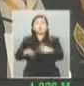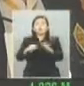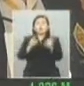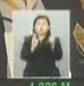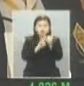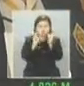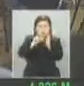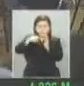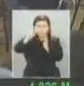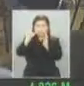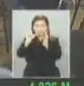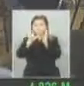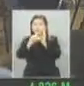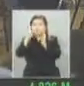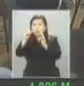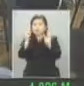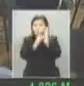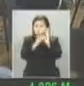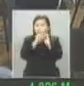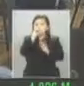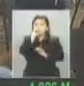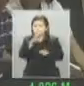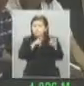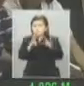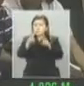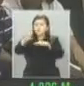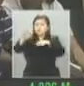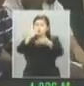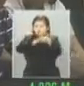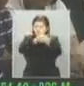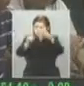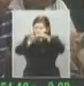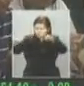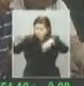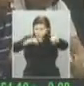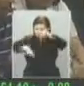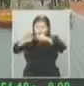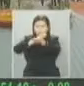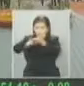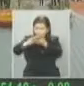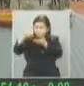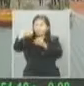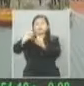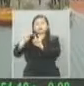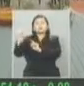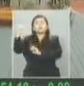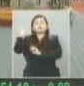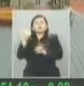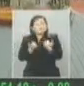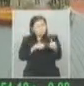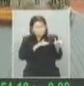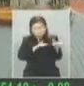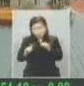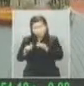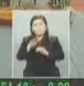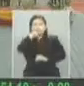านครเปิดเผยถึงมาตรการรักษาความปลอดภัยช่วงเทศกาลปีใหม่ของพื้นที่กรุงเทพมหานครว่าขณะนี้จัดเตรียมเจ้าหน้าที่เทศกิ